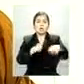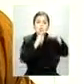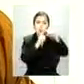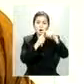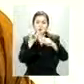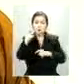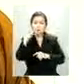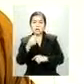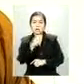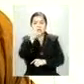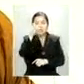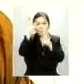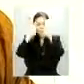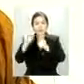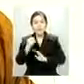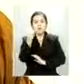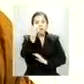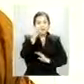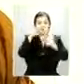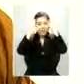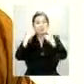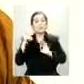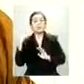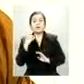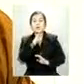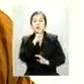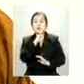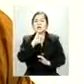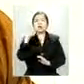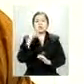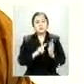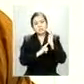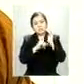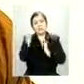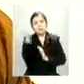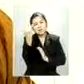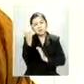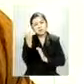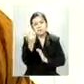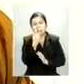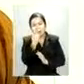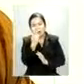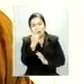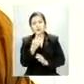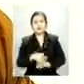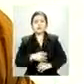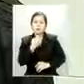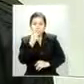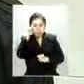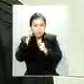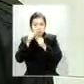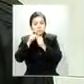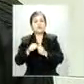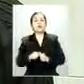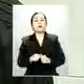แล้วก็เห็นว่าความไม่ดีนั้นเป็นเรื่องธรรมดาในที่สุดแต่ถ้าเราเสนอความไม่ดีแล้วเราให้แนวทางแก้ไขนี่คือการให้ปัญญา